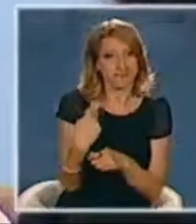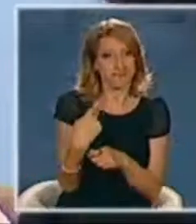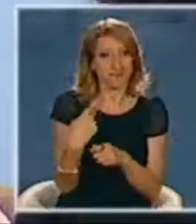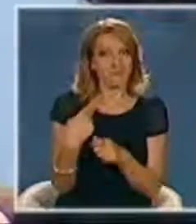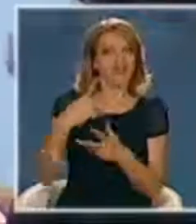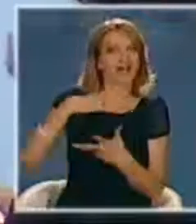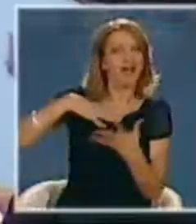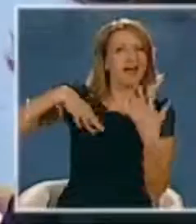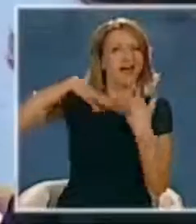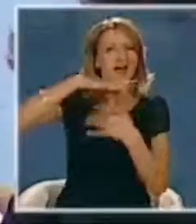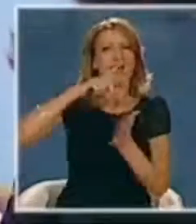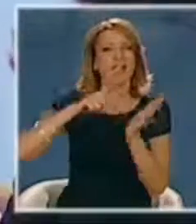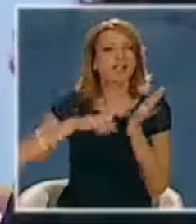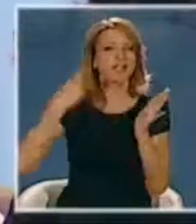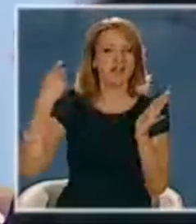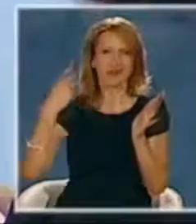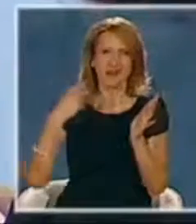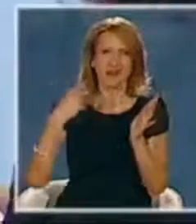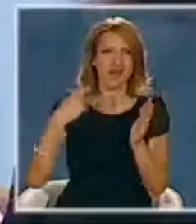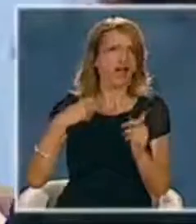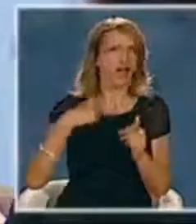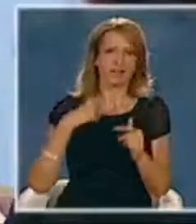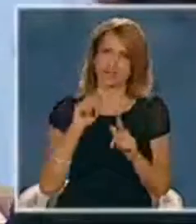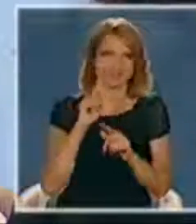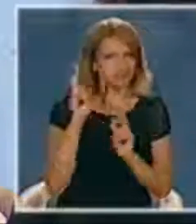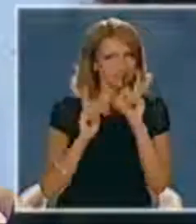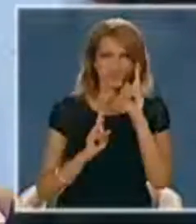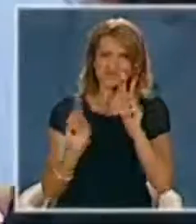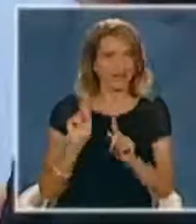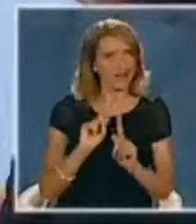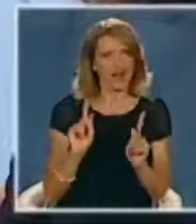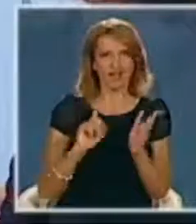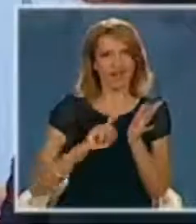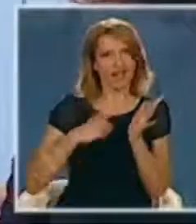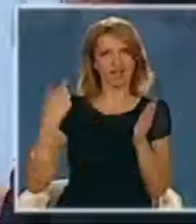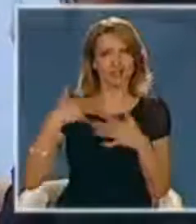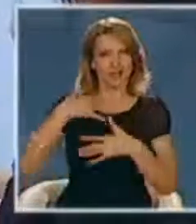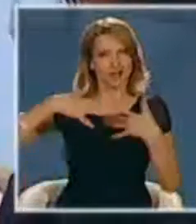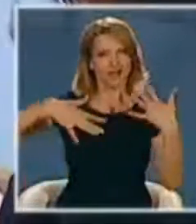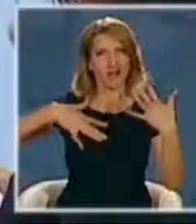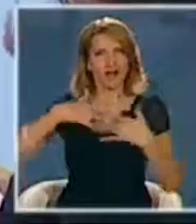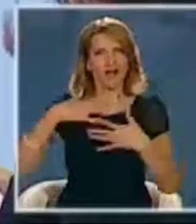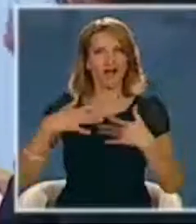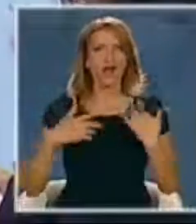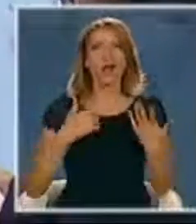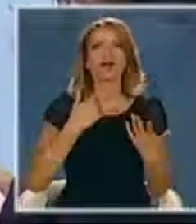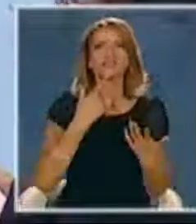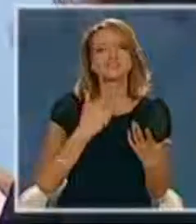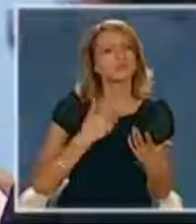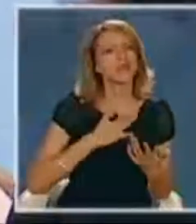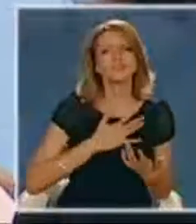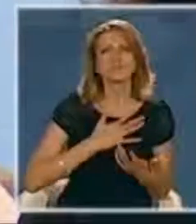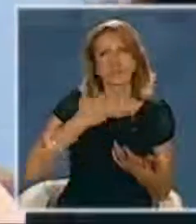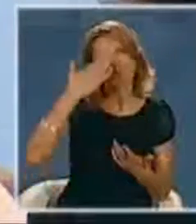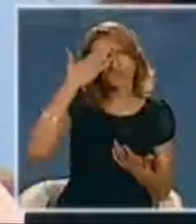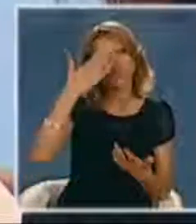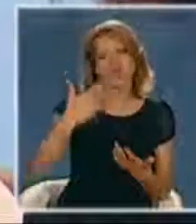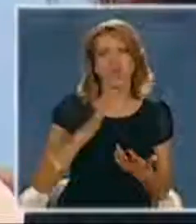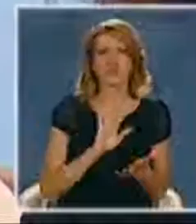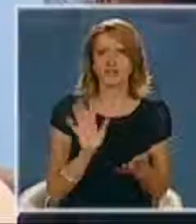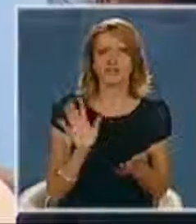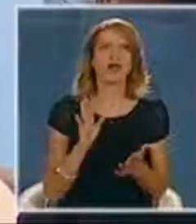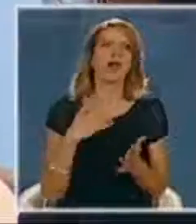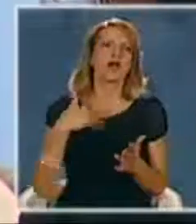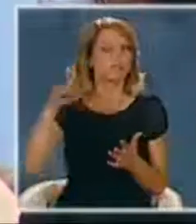интрига, при което аз не склоних към тази интрига, тъй като бех много честна и го извиках настрани